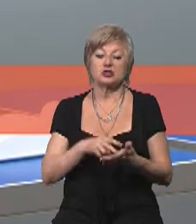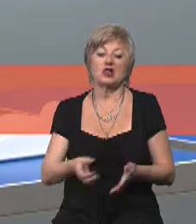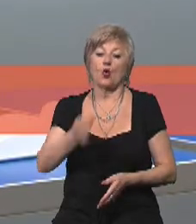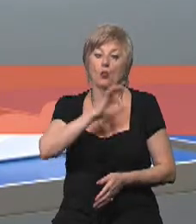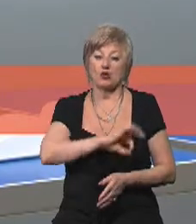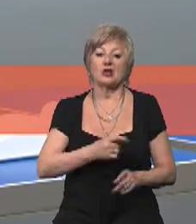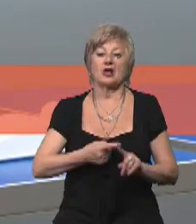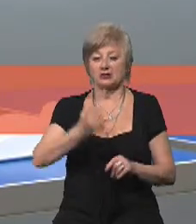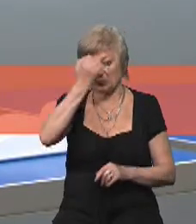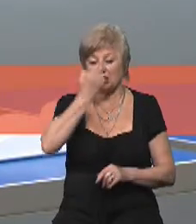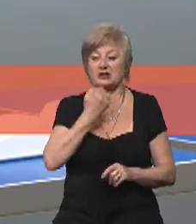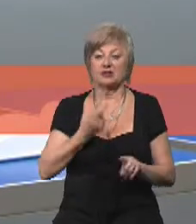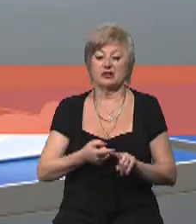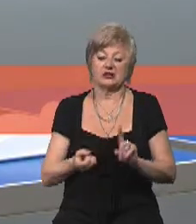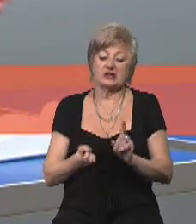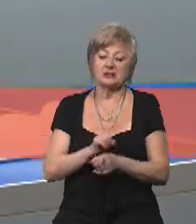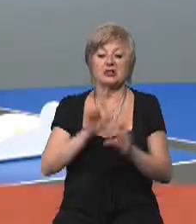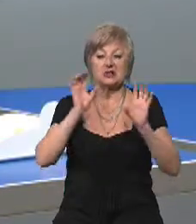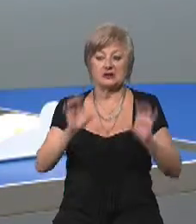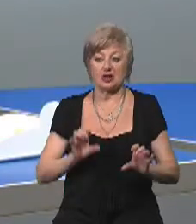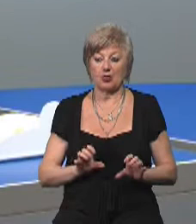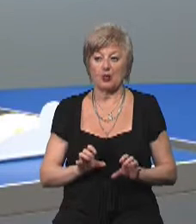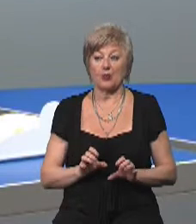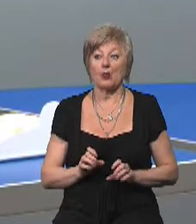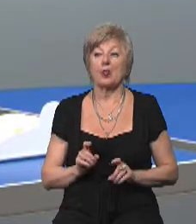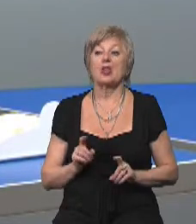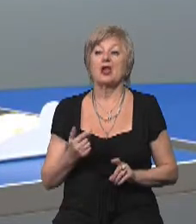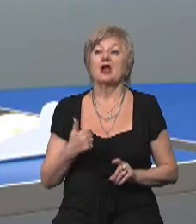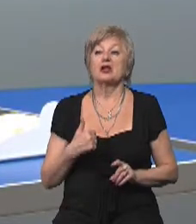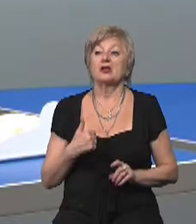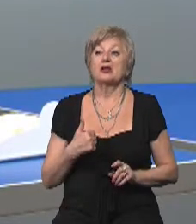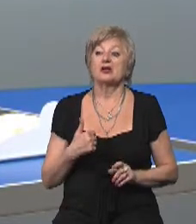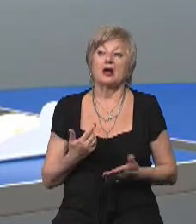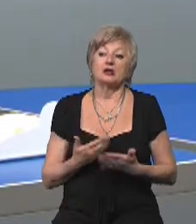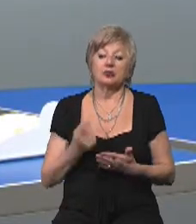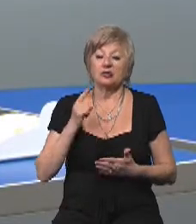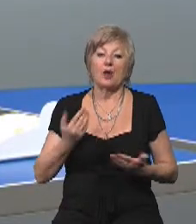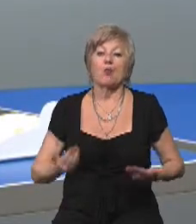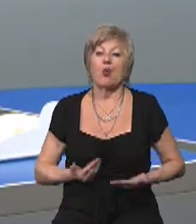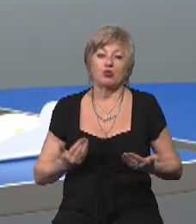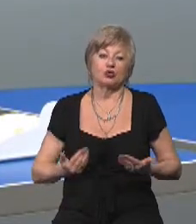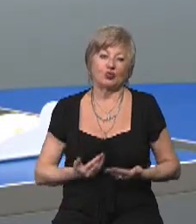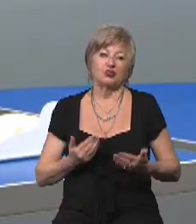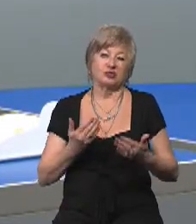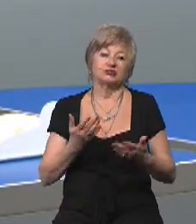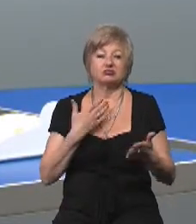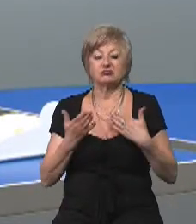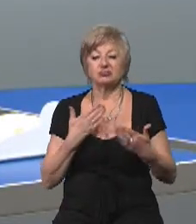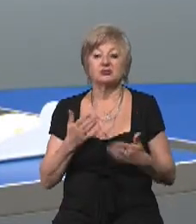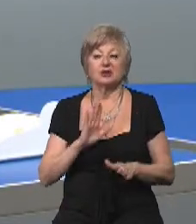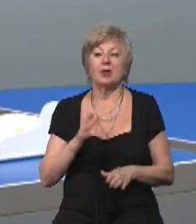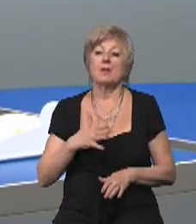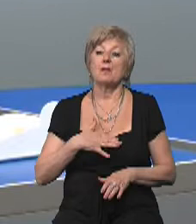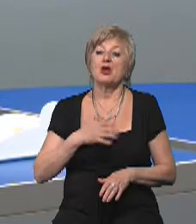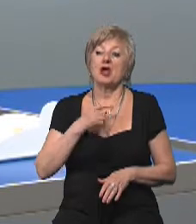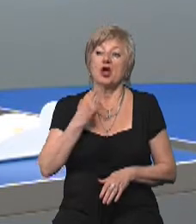застосовуватися завдяки цим змінам в законі. Чому існує? Теж не згодна, що це побутові речі, бо ми кажемо,